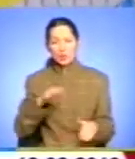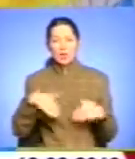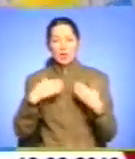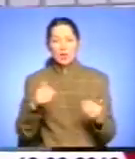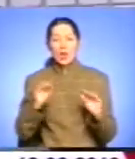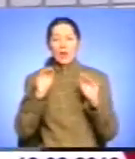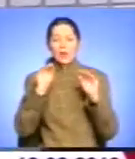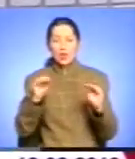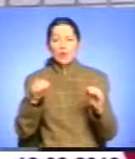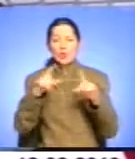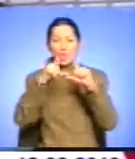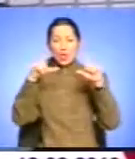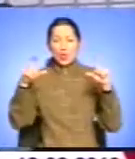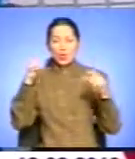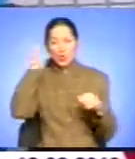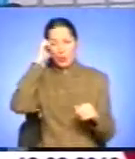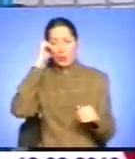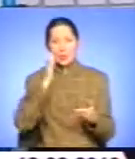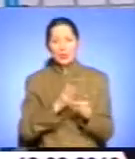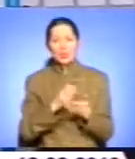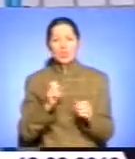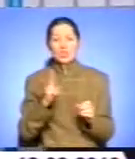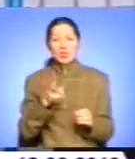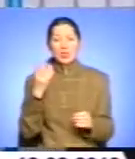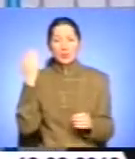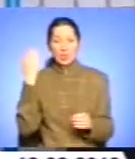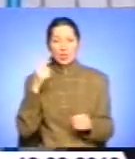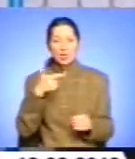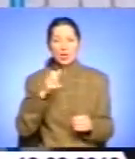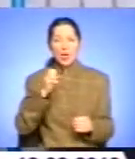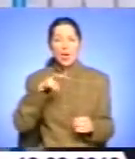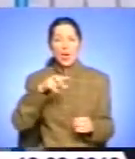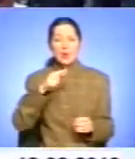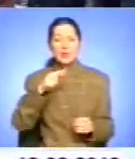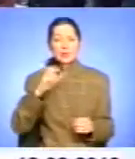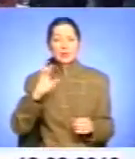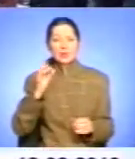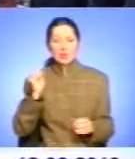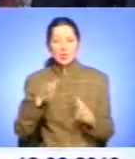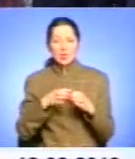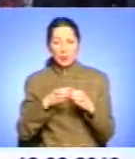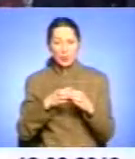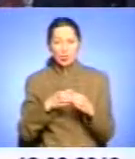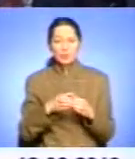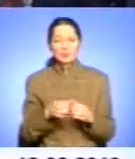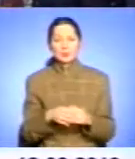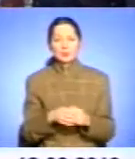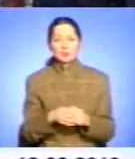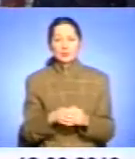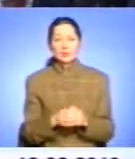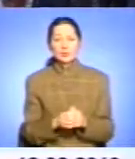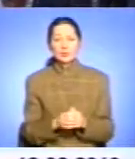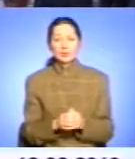колишні члени Української гельсінської спілки – Василь Турецький, Петро Маленький, Тарас Важків та інші прибічники